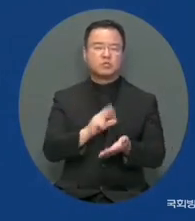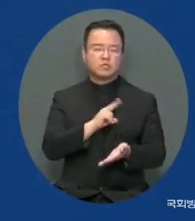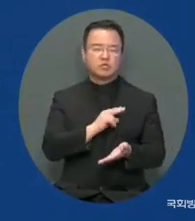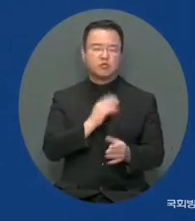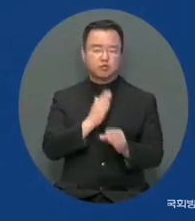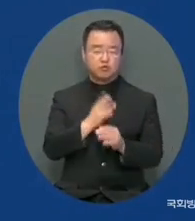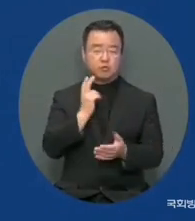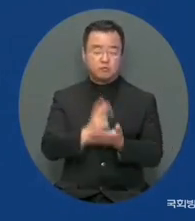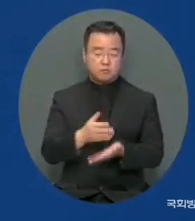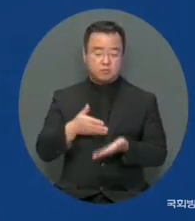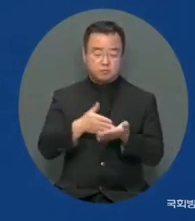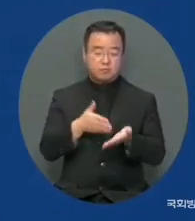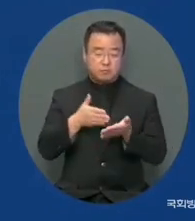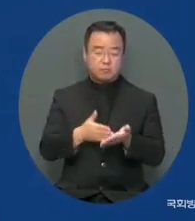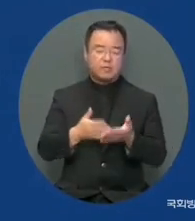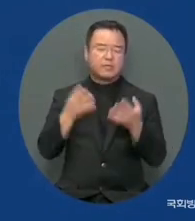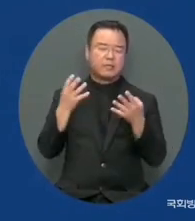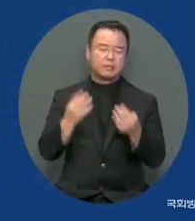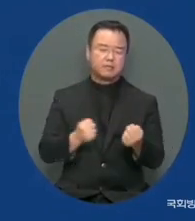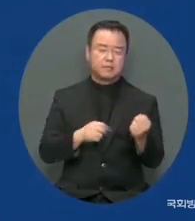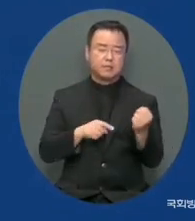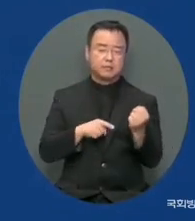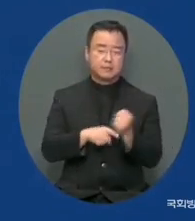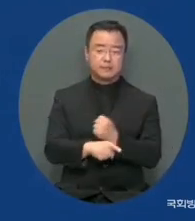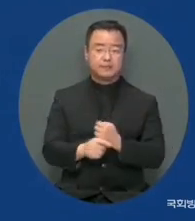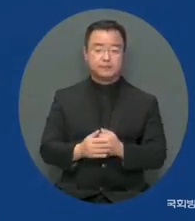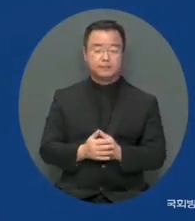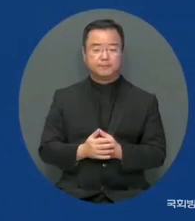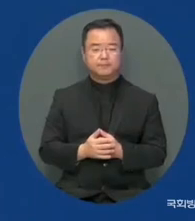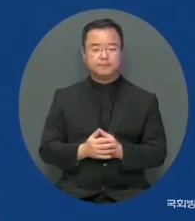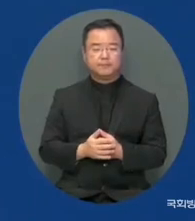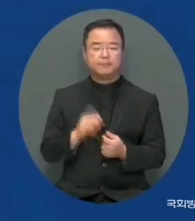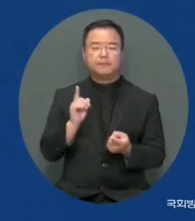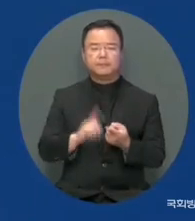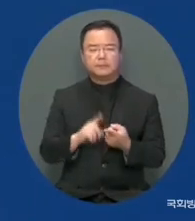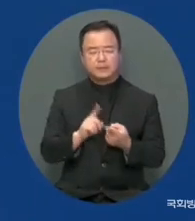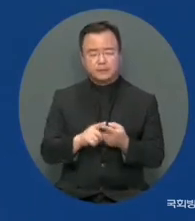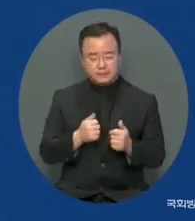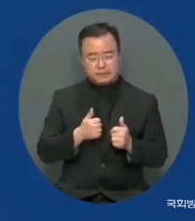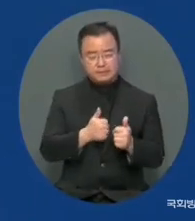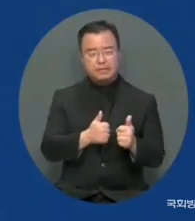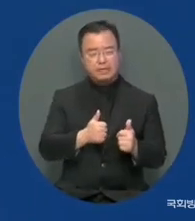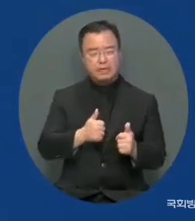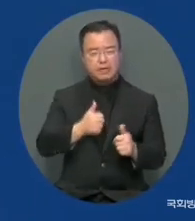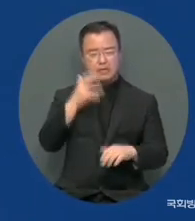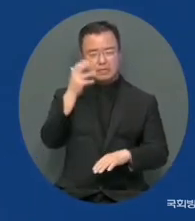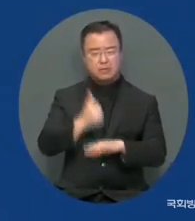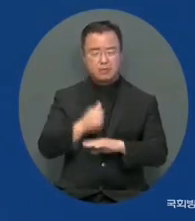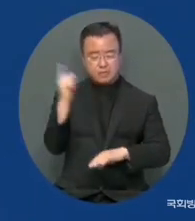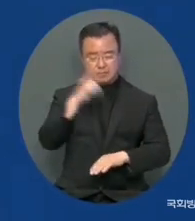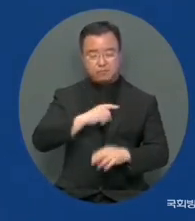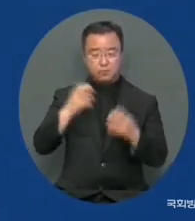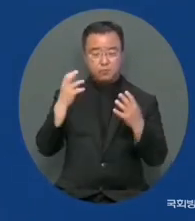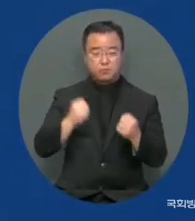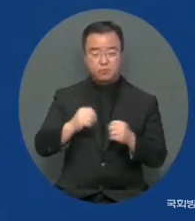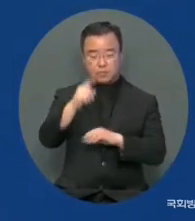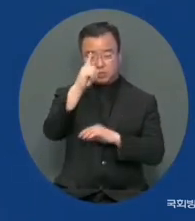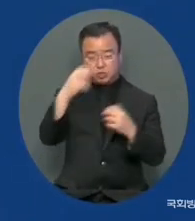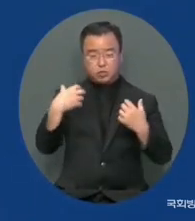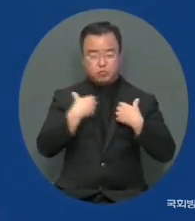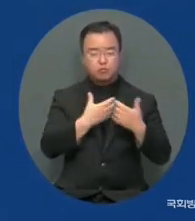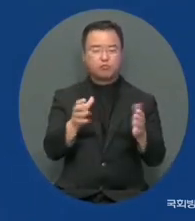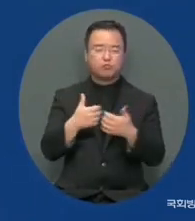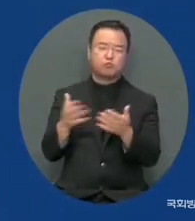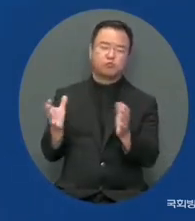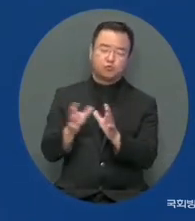경향이 늘어나고 있기 때문입니다. 그러나 이에 따른 부작용도 커지고 있습니다. 정부 부처 간 이견